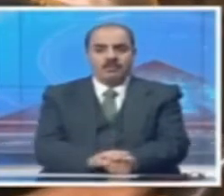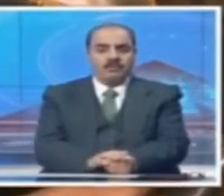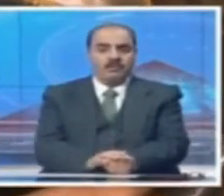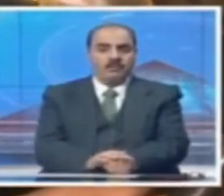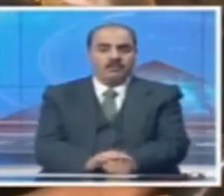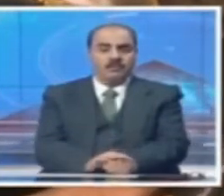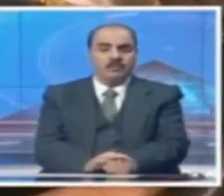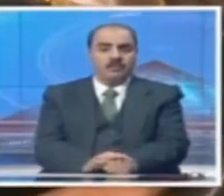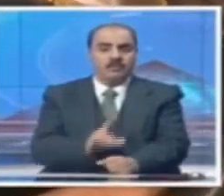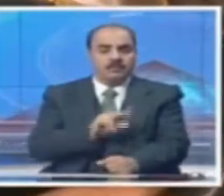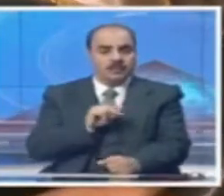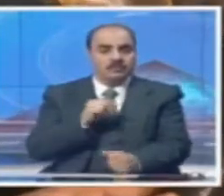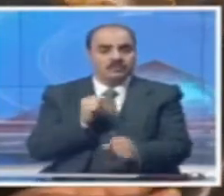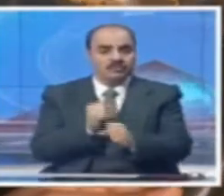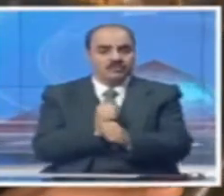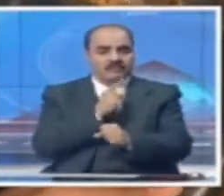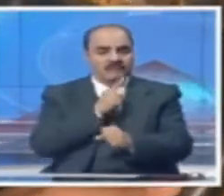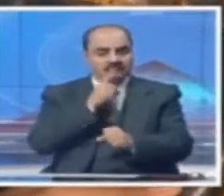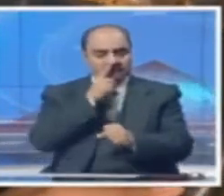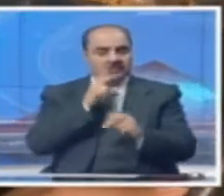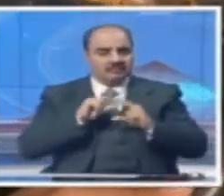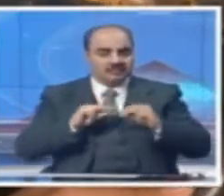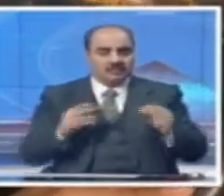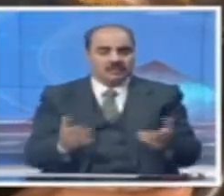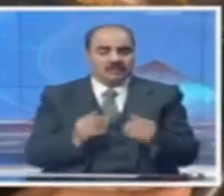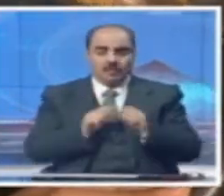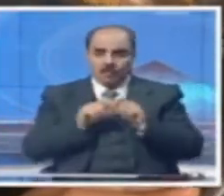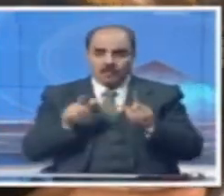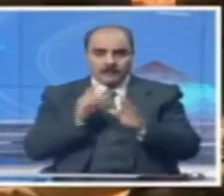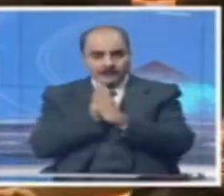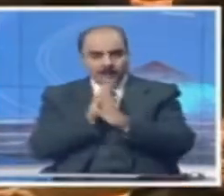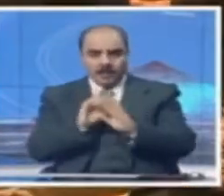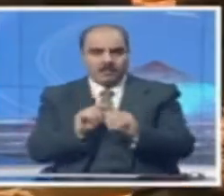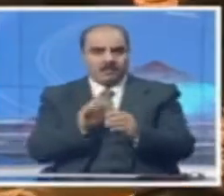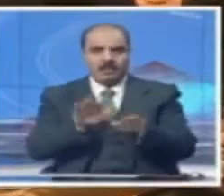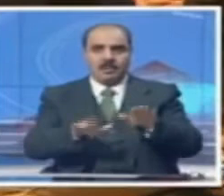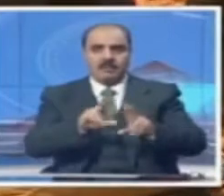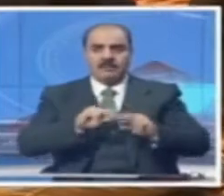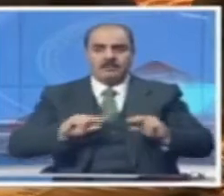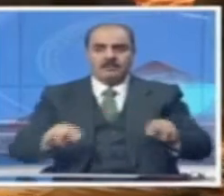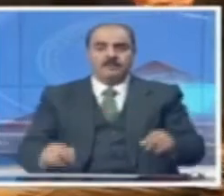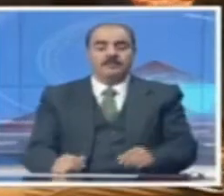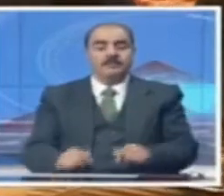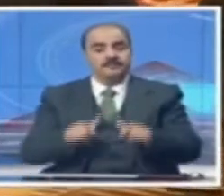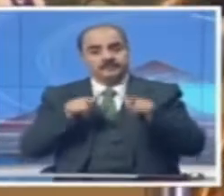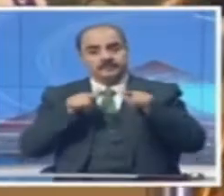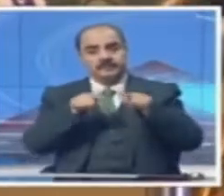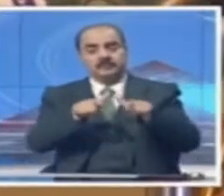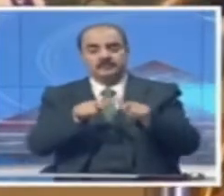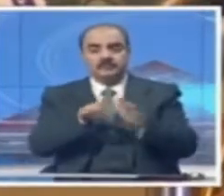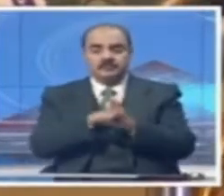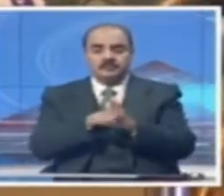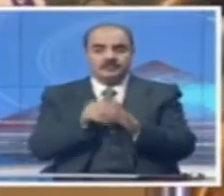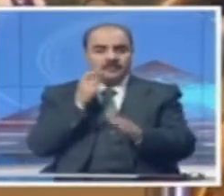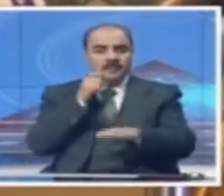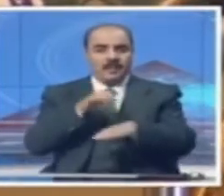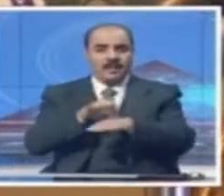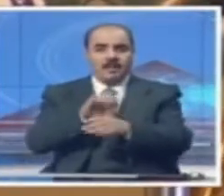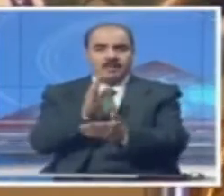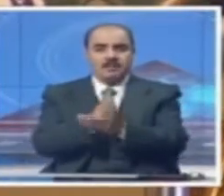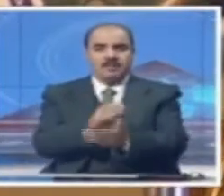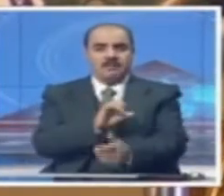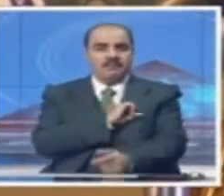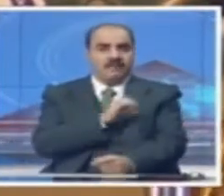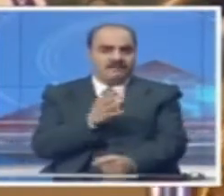سنتعامل بمهنية مع هذه الدول وبشفافية وبحيادية. يهدف المرصد إلى توثيق أوضاع حقوق الإنسان في الدول